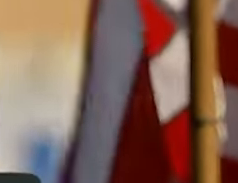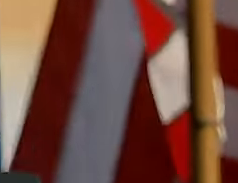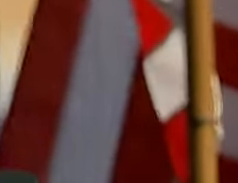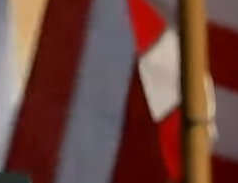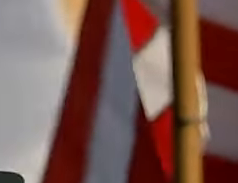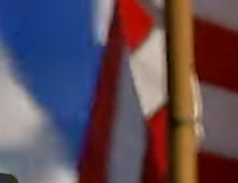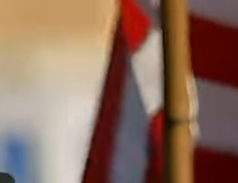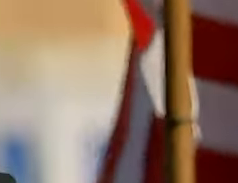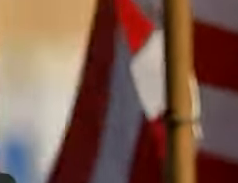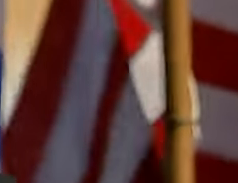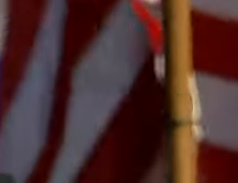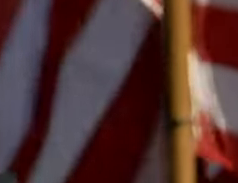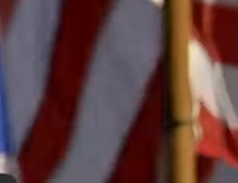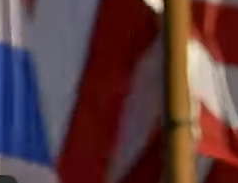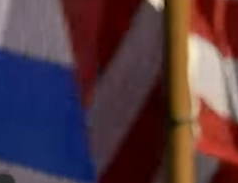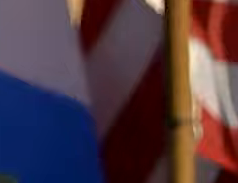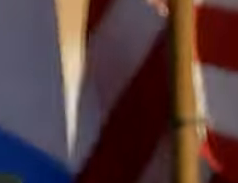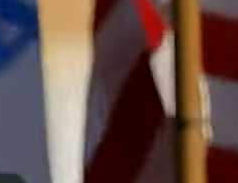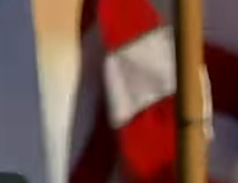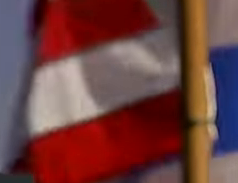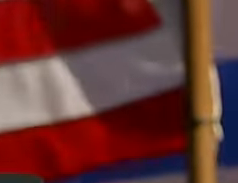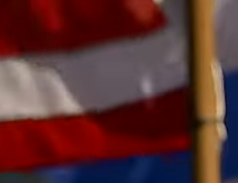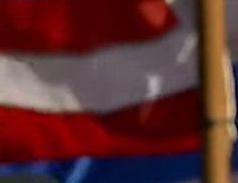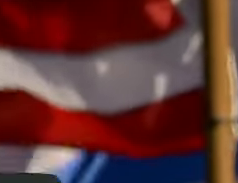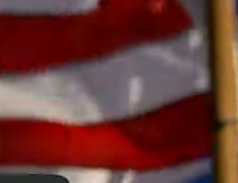ידיהם, יד פרסוננו